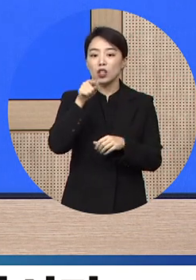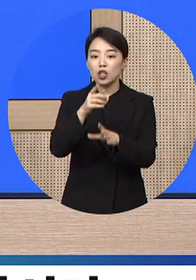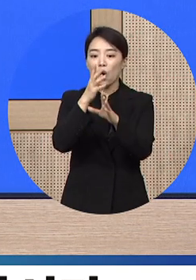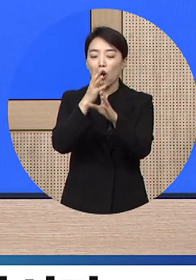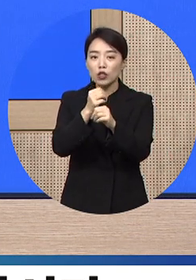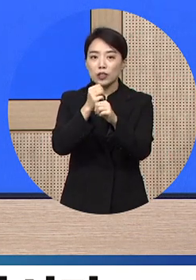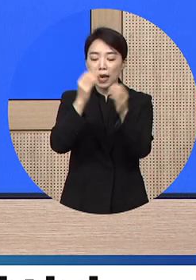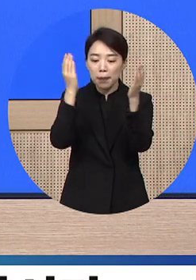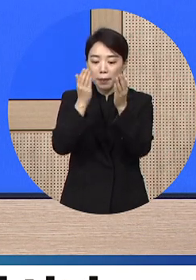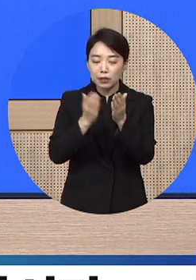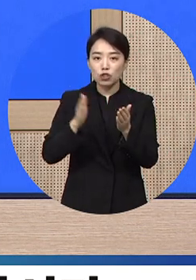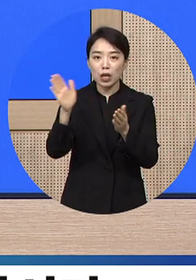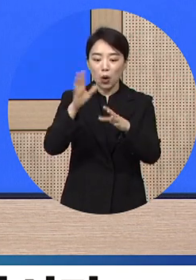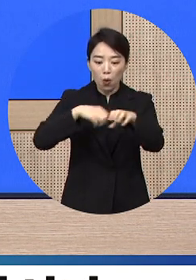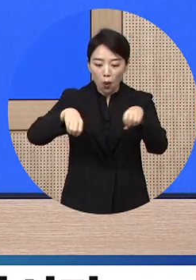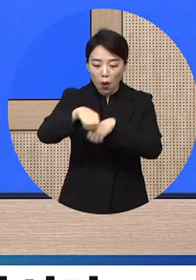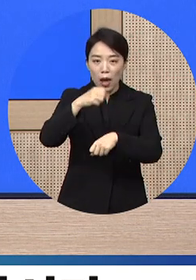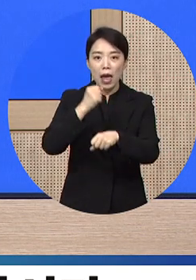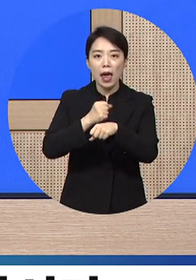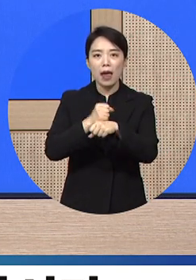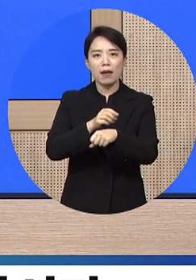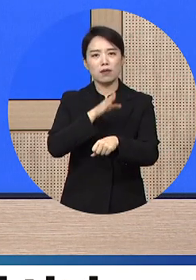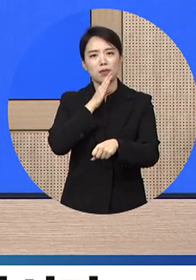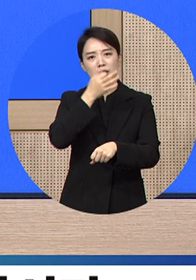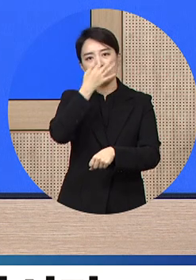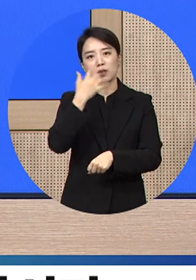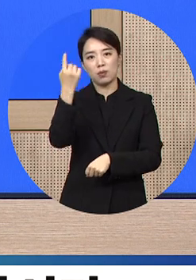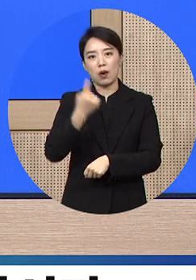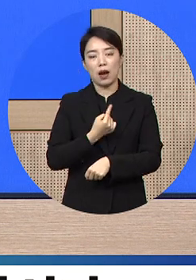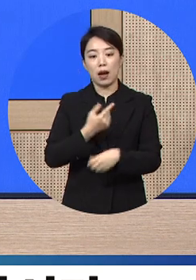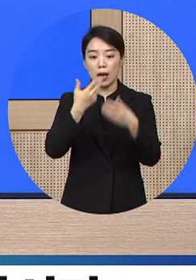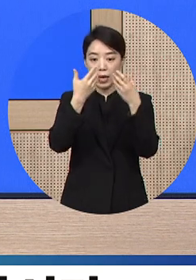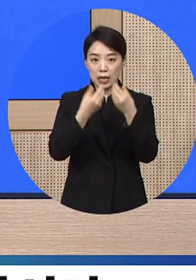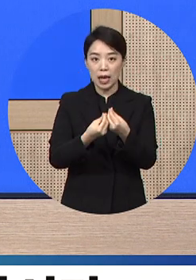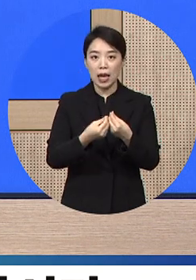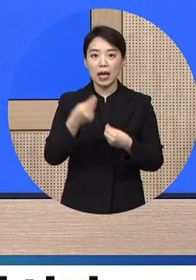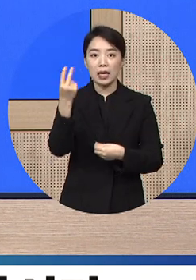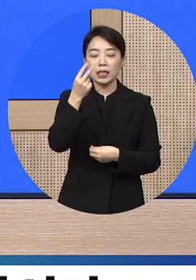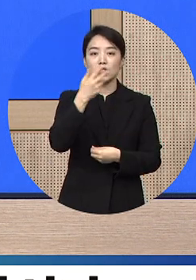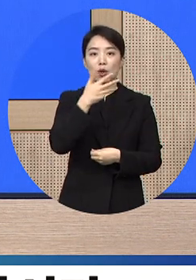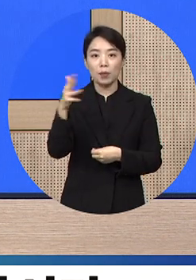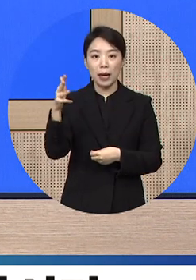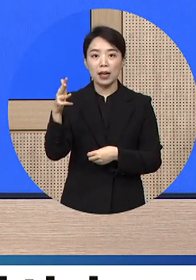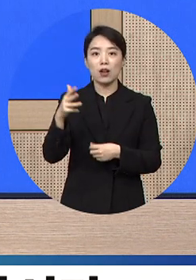한다면 대단히 불행한 일이 벌어질 것입니다. 예를 들어서 2008년